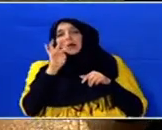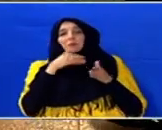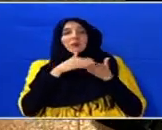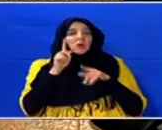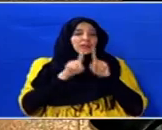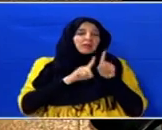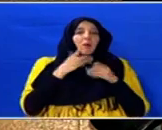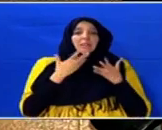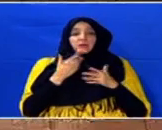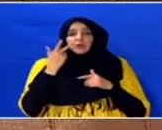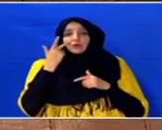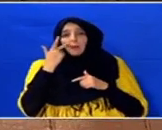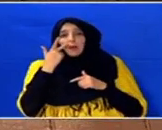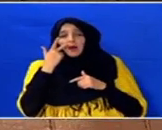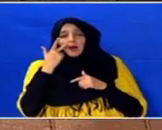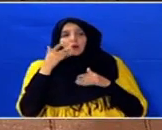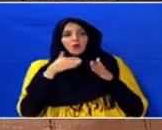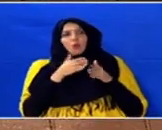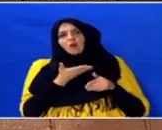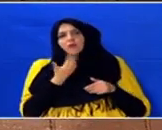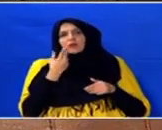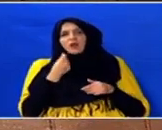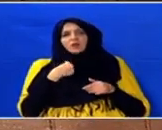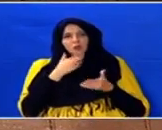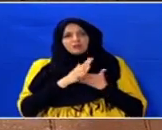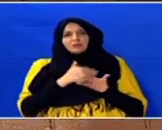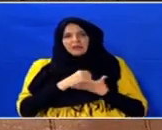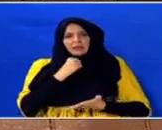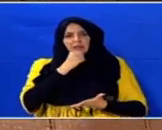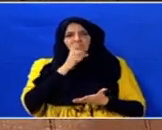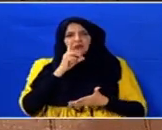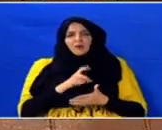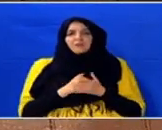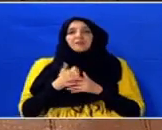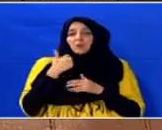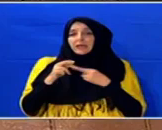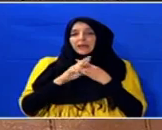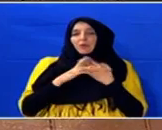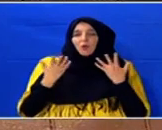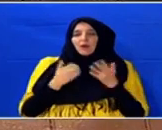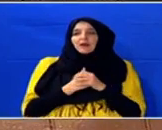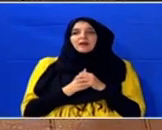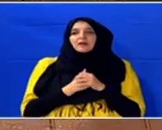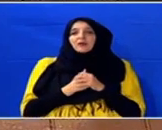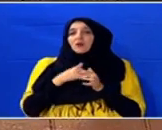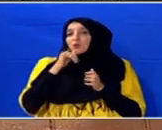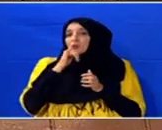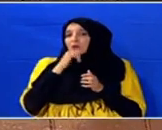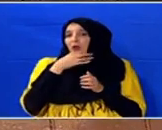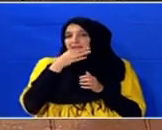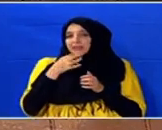بحقه. نعم. الحاج اولا طبقا للقاعده الفقهيه التي شرحناها فيما